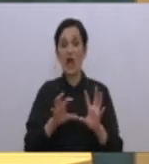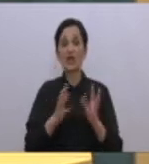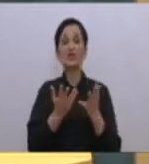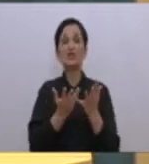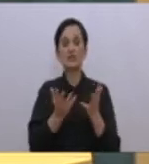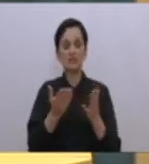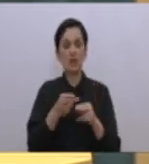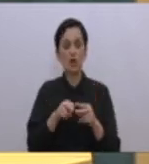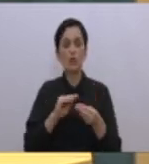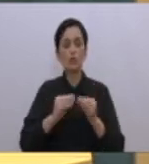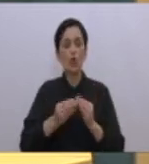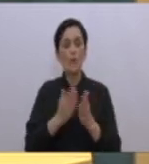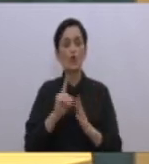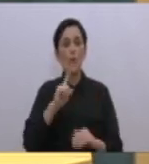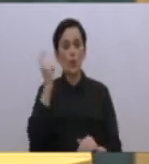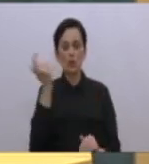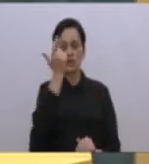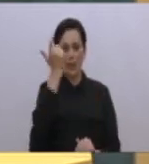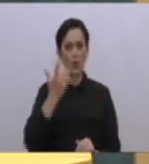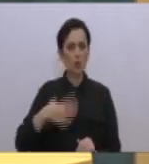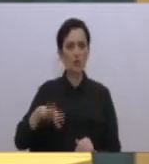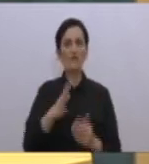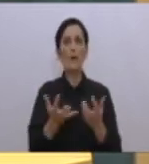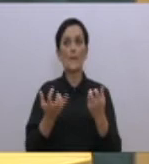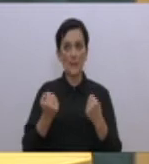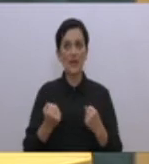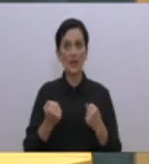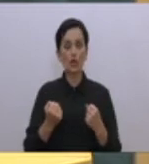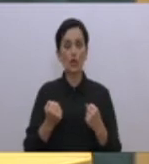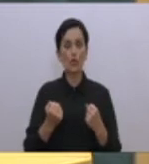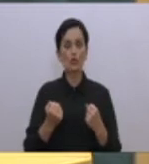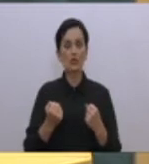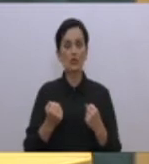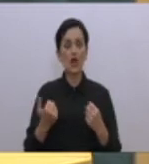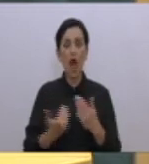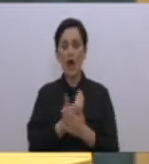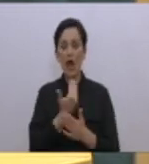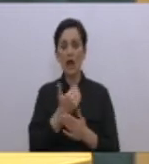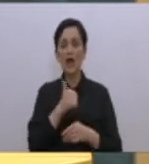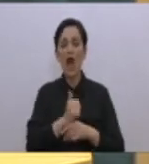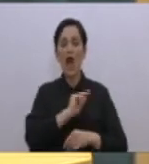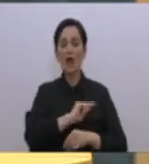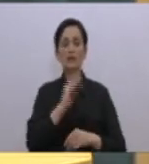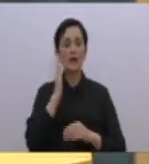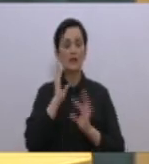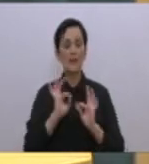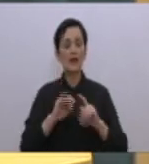გამოწვევაა, რომ დამოუკიდებელმა საქართველომ მიიღოს ახალი ადმინისტრაციულ